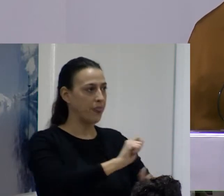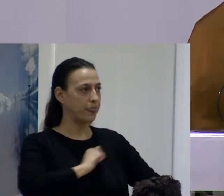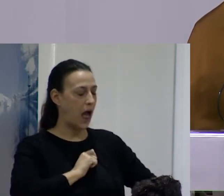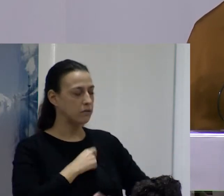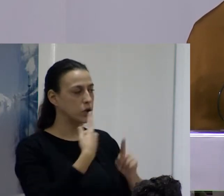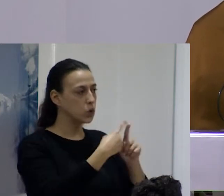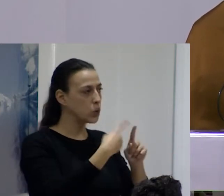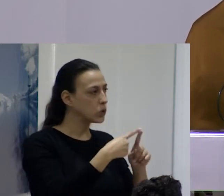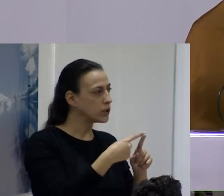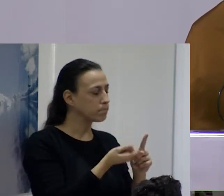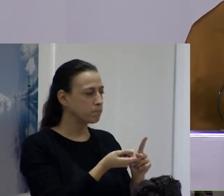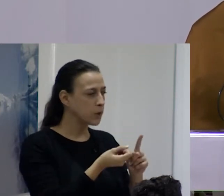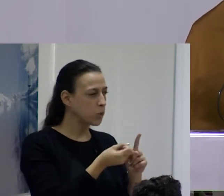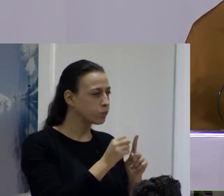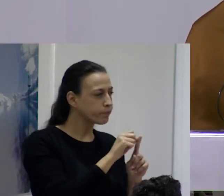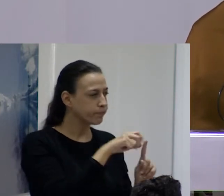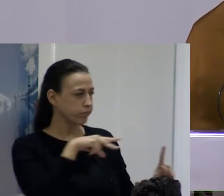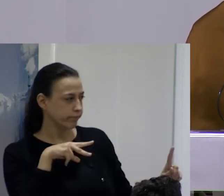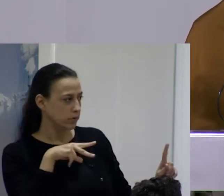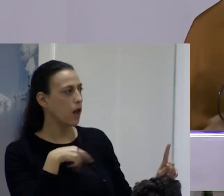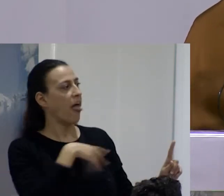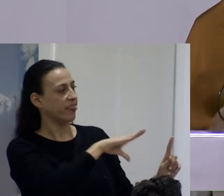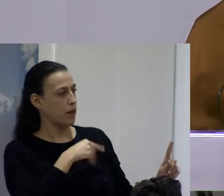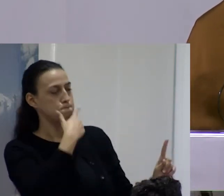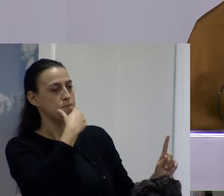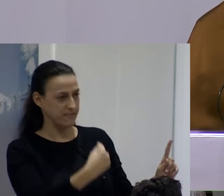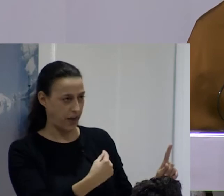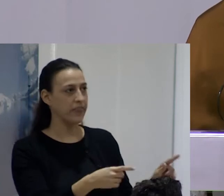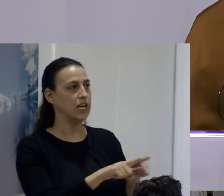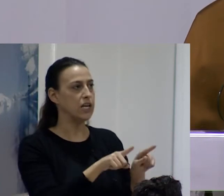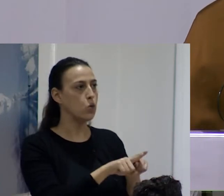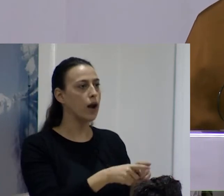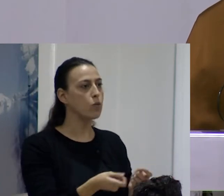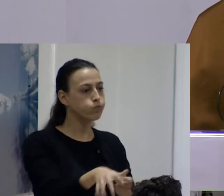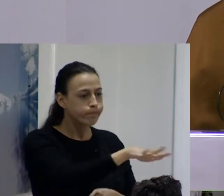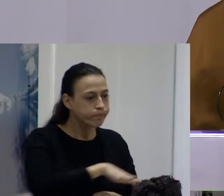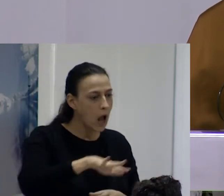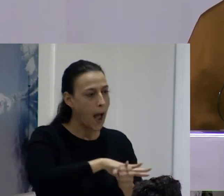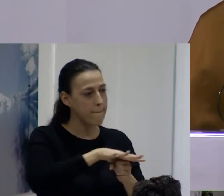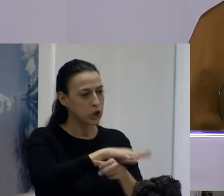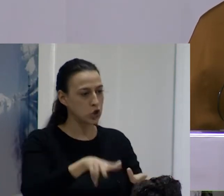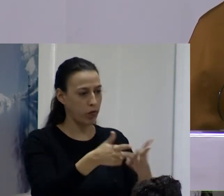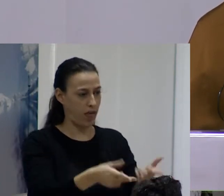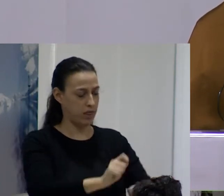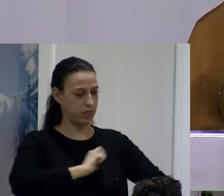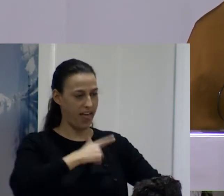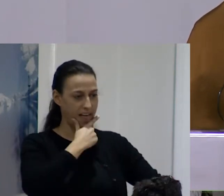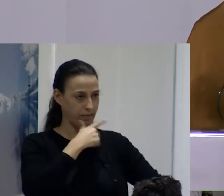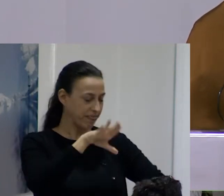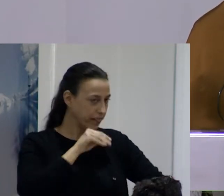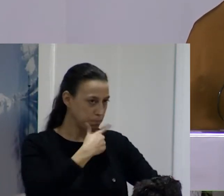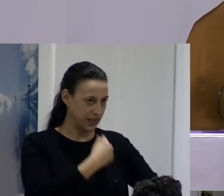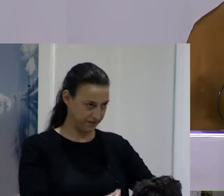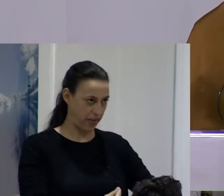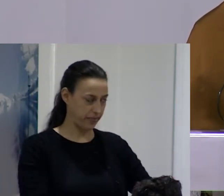la història es comprèn la dimensió social. Amb els seus textos Tomàs Llorenç contribueix a revisar la història de l'art